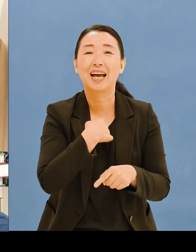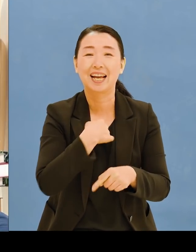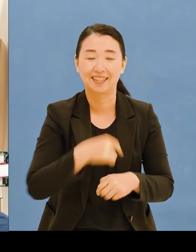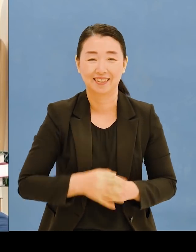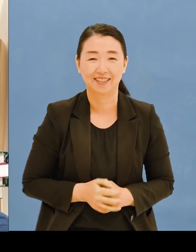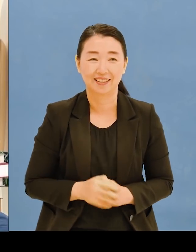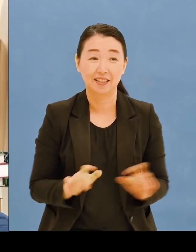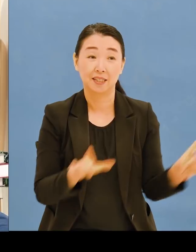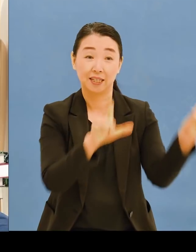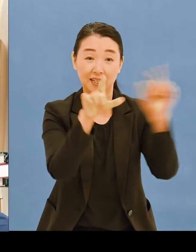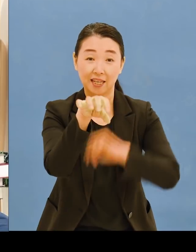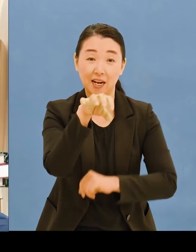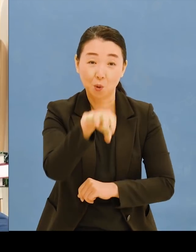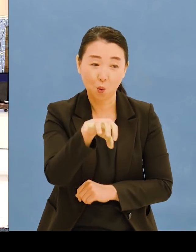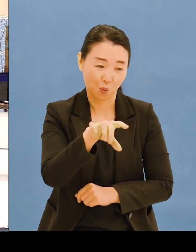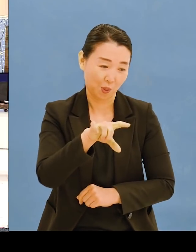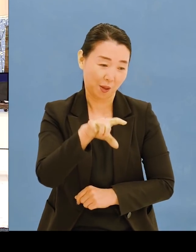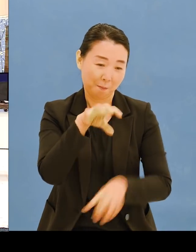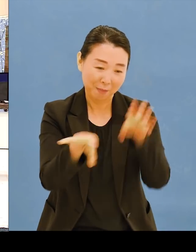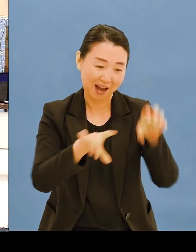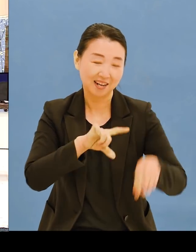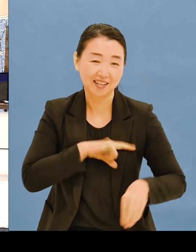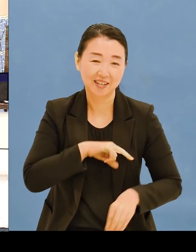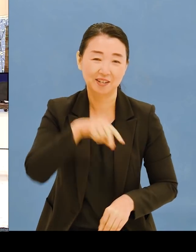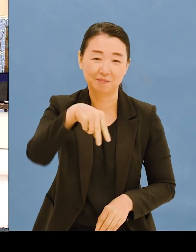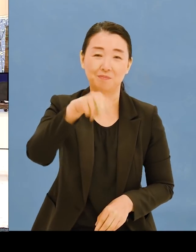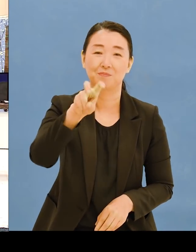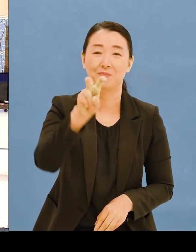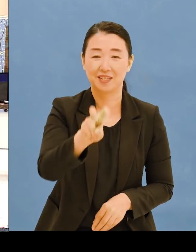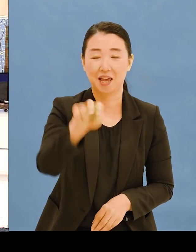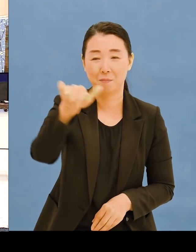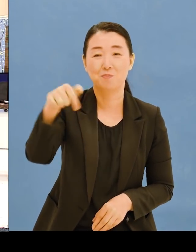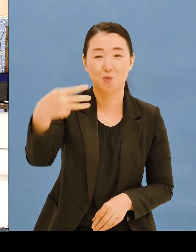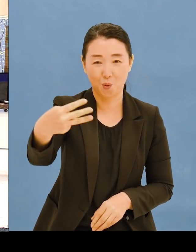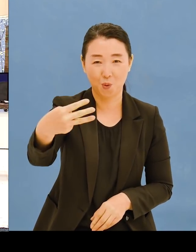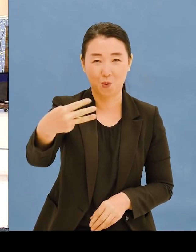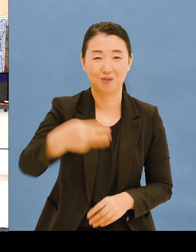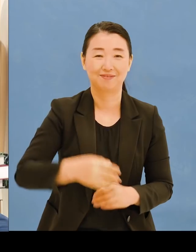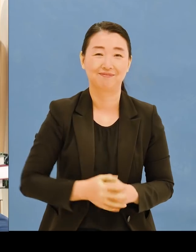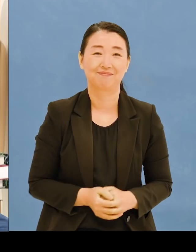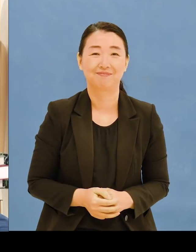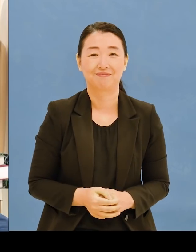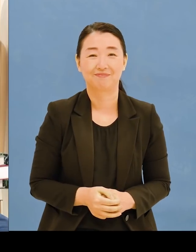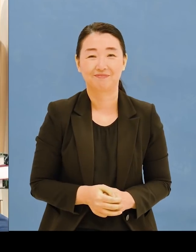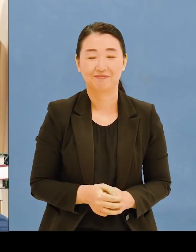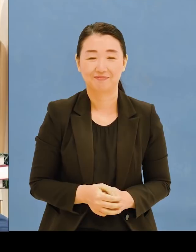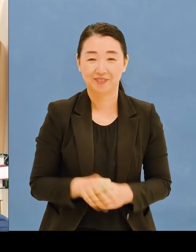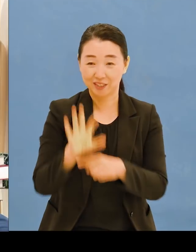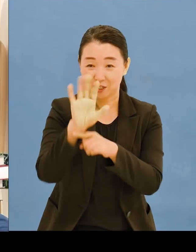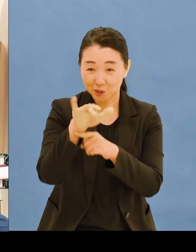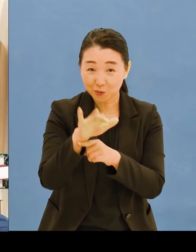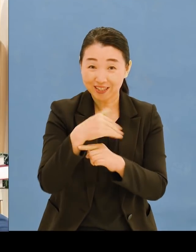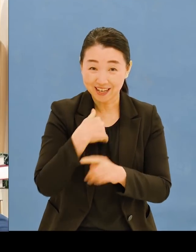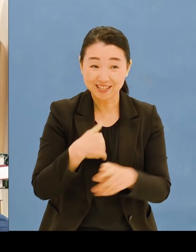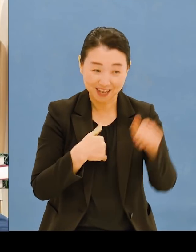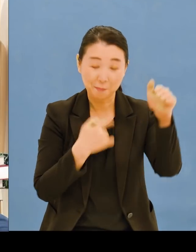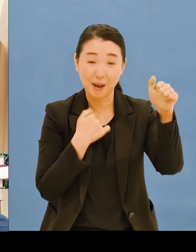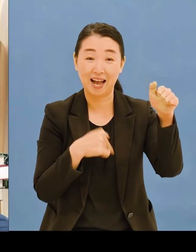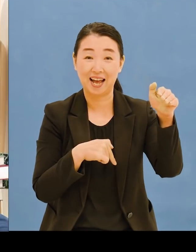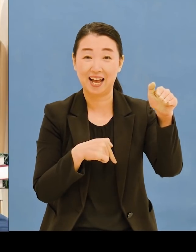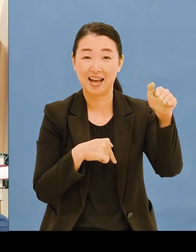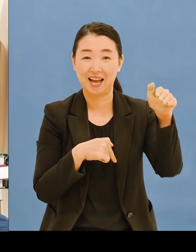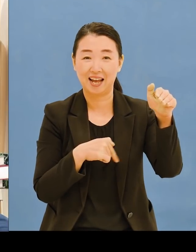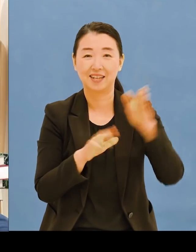제가 살던 그 동네 이름도 샘골이에요. 얼마나 시골이면 샘골이겠어요. 근데 그런 시골에서